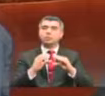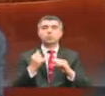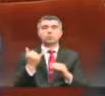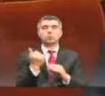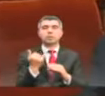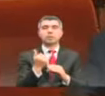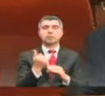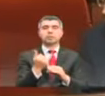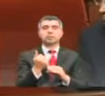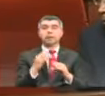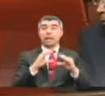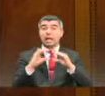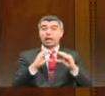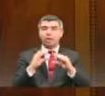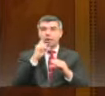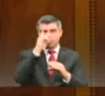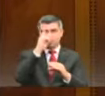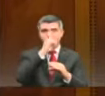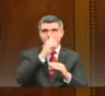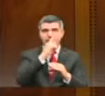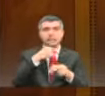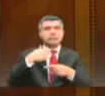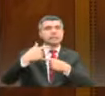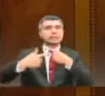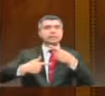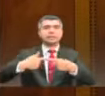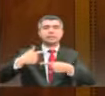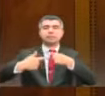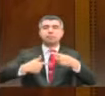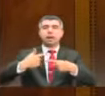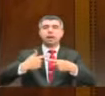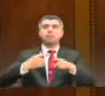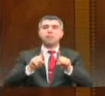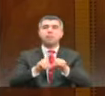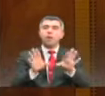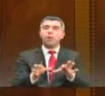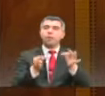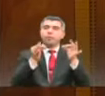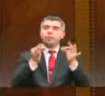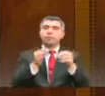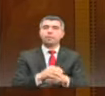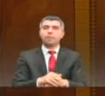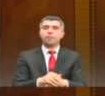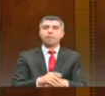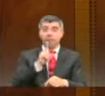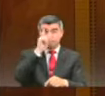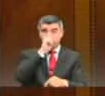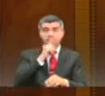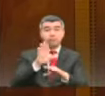غادي نحرصوا باش هذا الحوار الاجتماعي يكون منتظم وأيضا مفيد ومنتج، وسأدعو إن شاء